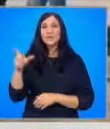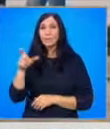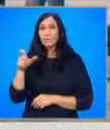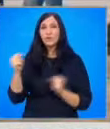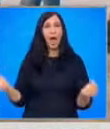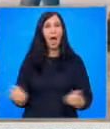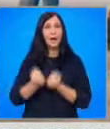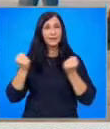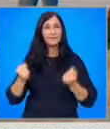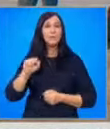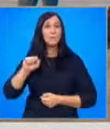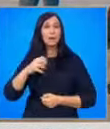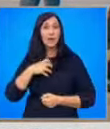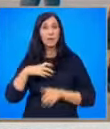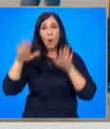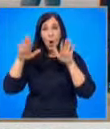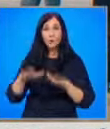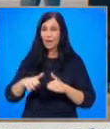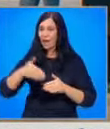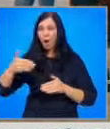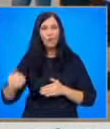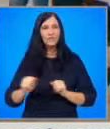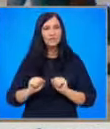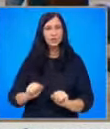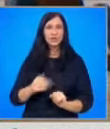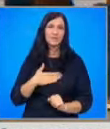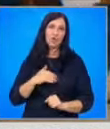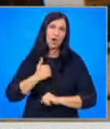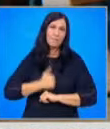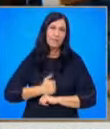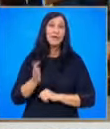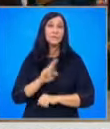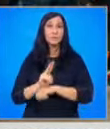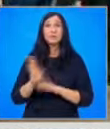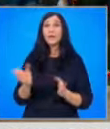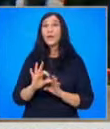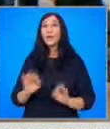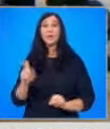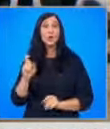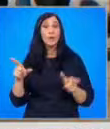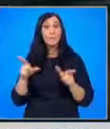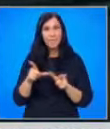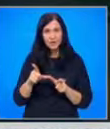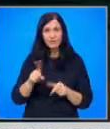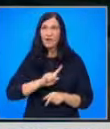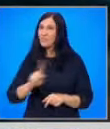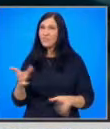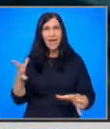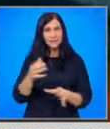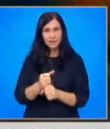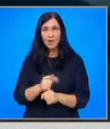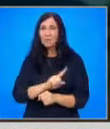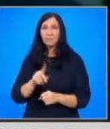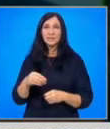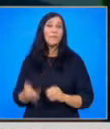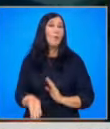и активисти на партия ГЕРБ останаха отвън в защита на своя кмет. След обед стана ясно, че Георги Мараджиев не е задържан,